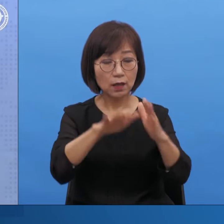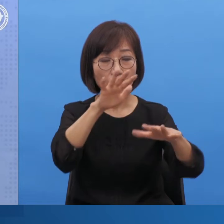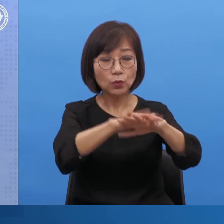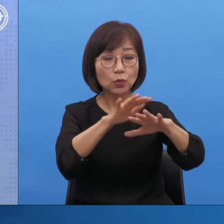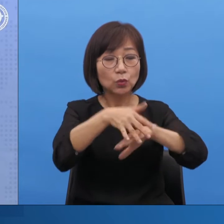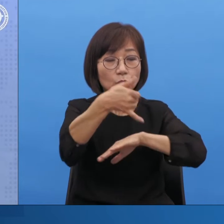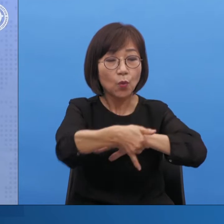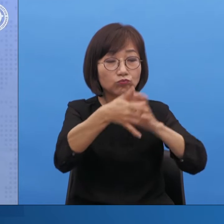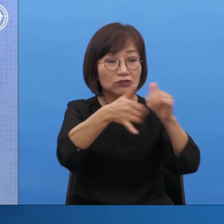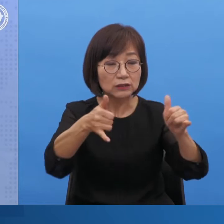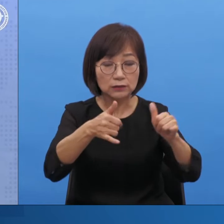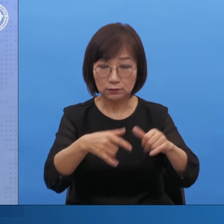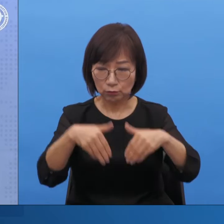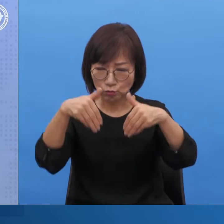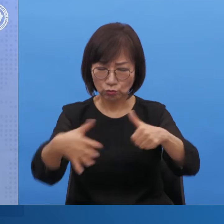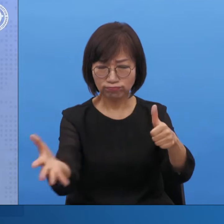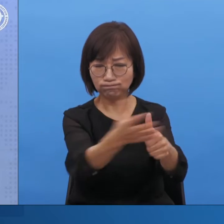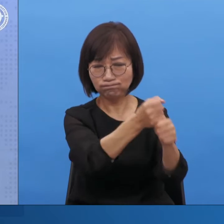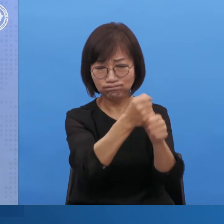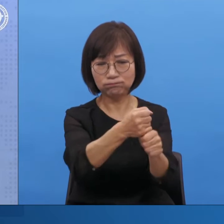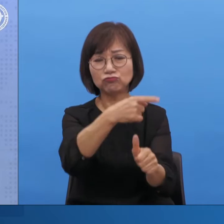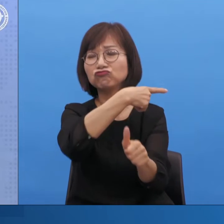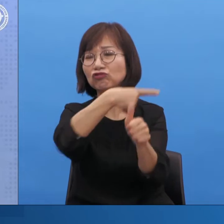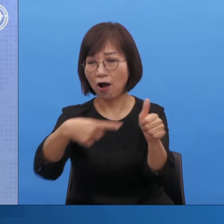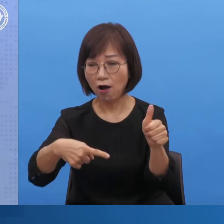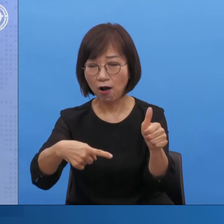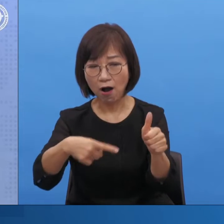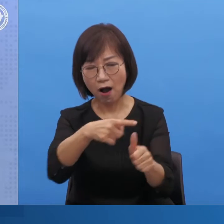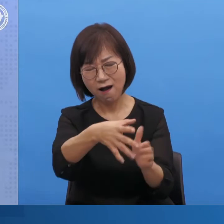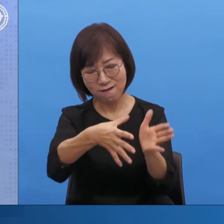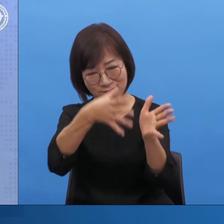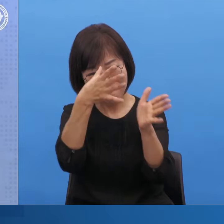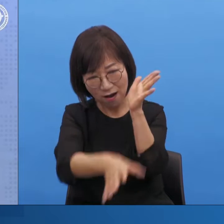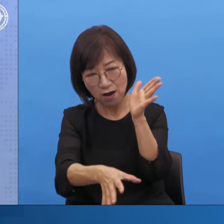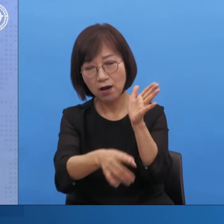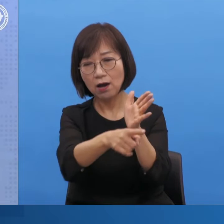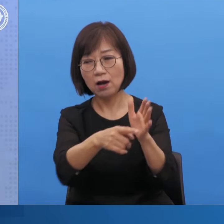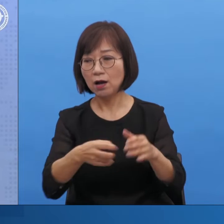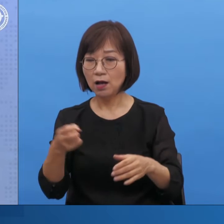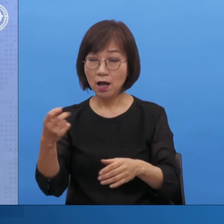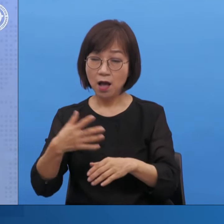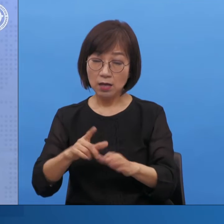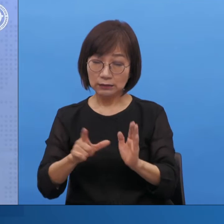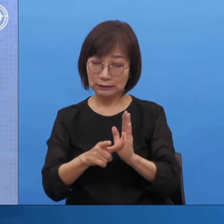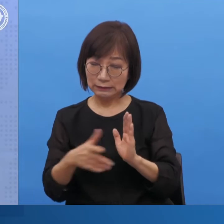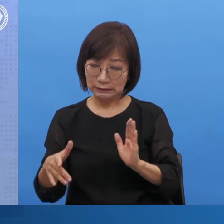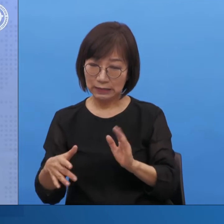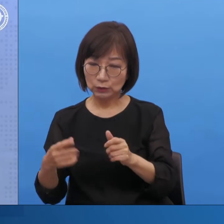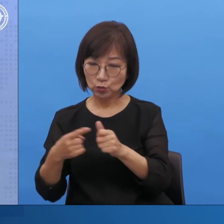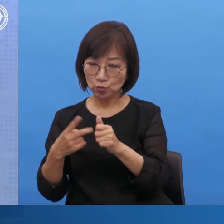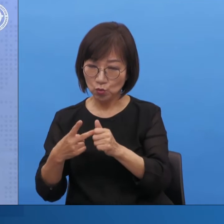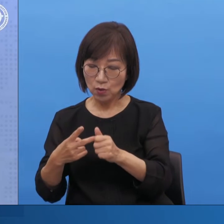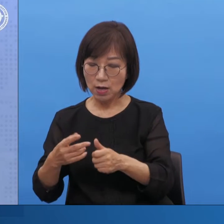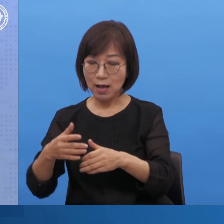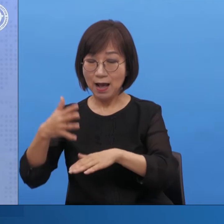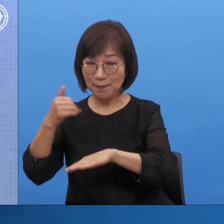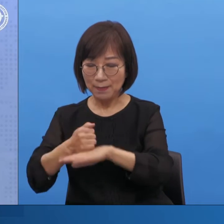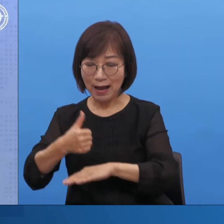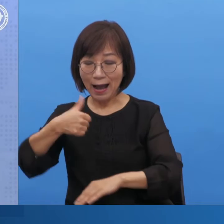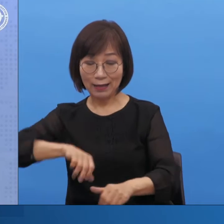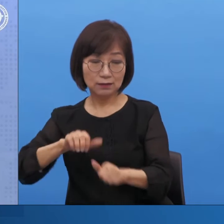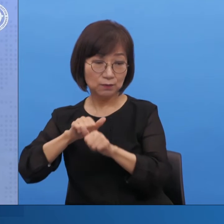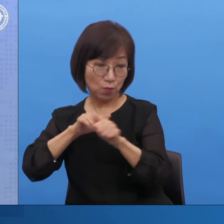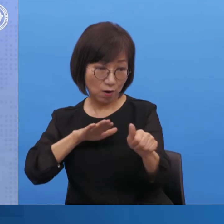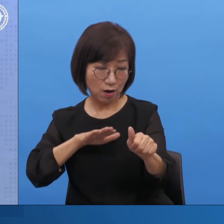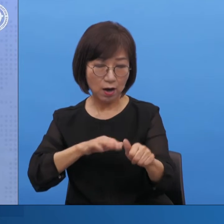had rented it to some farmers, and he went somewhere. 얼마나 악했던지 나중에는 아들을 보냈는데 아들도 죽여버렸어요. And then he sent some work servants